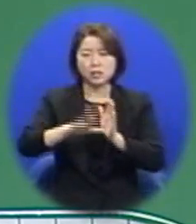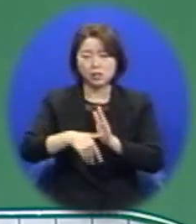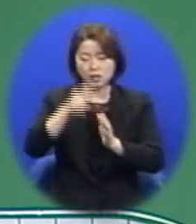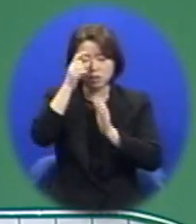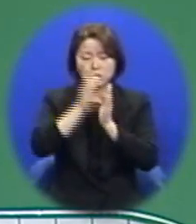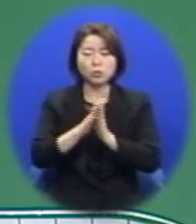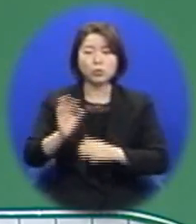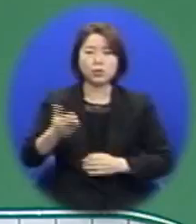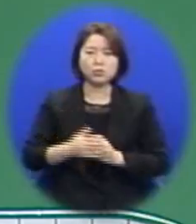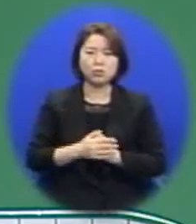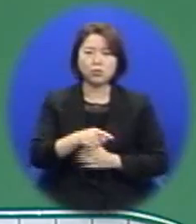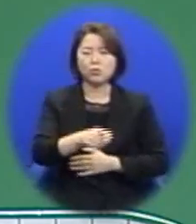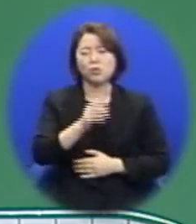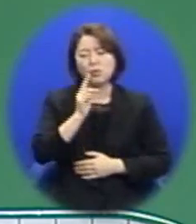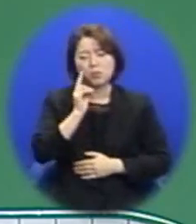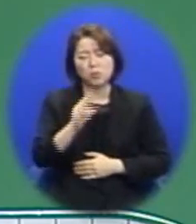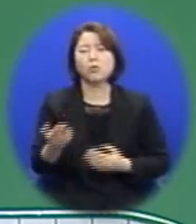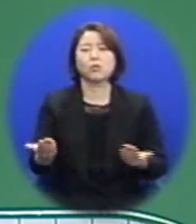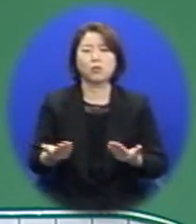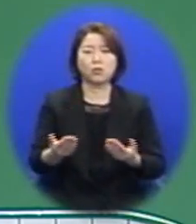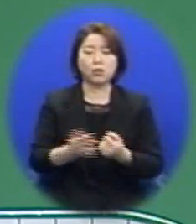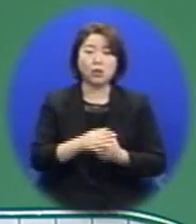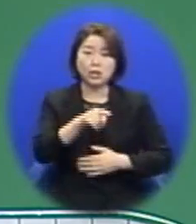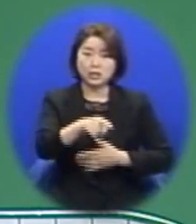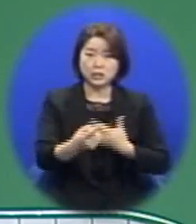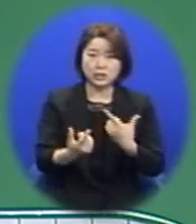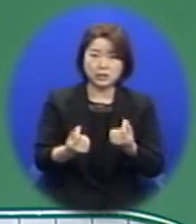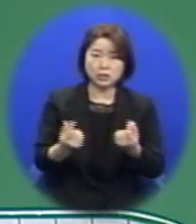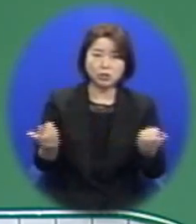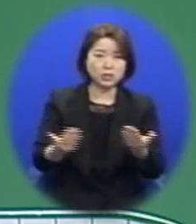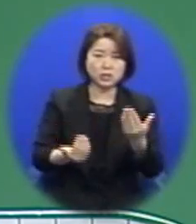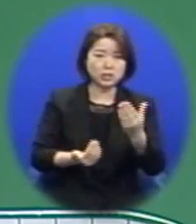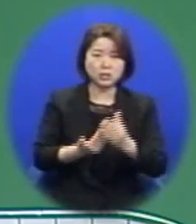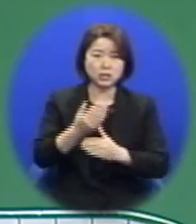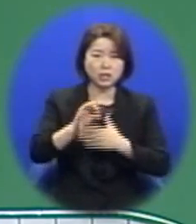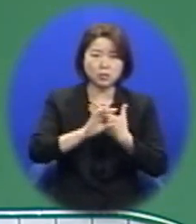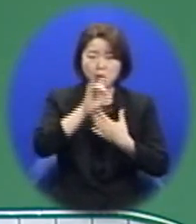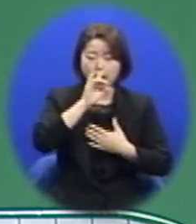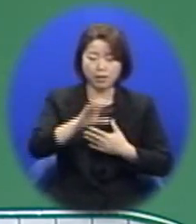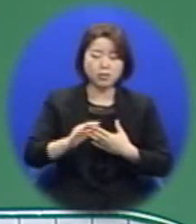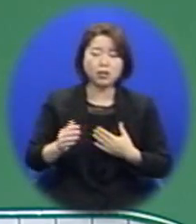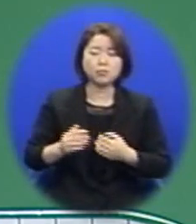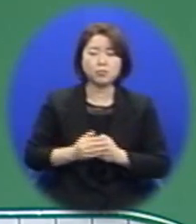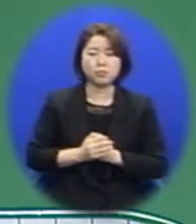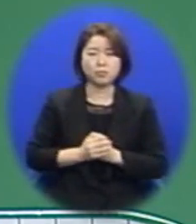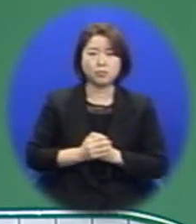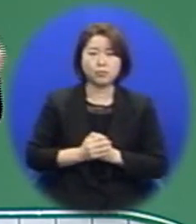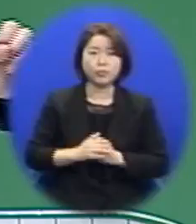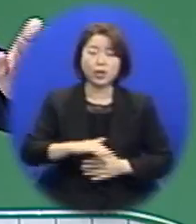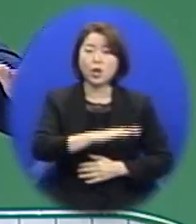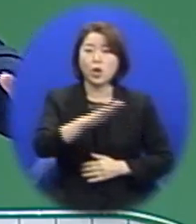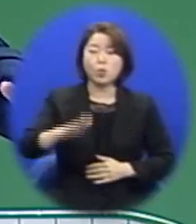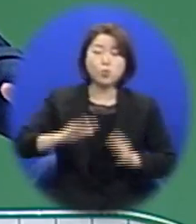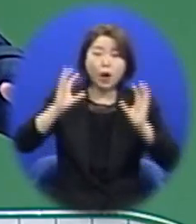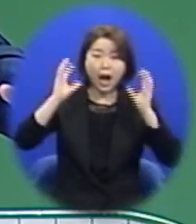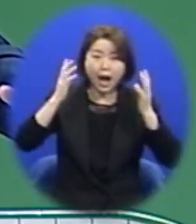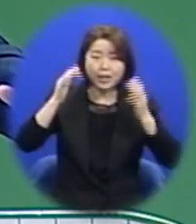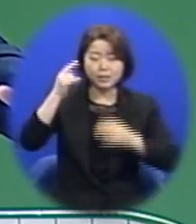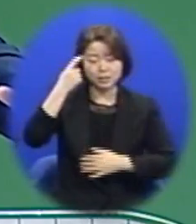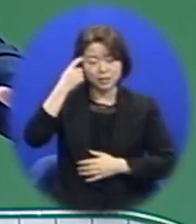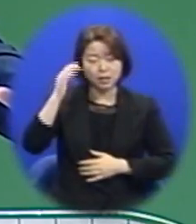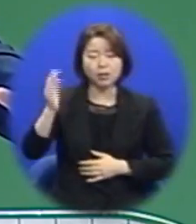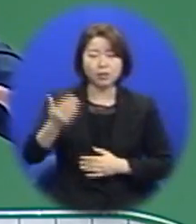그건 끔찍한 일입니다. 절대 그런 일은 일어나서는 안 되는 거예요. 우리 아이들을